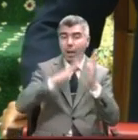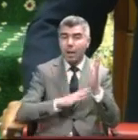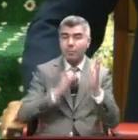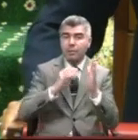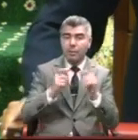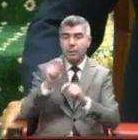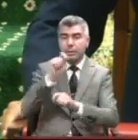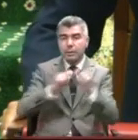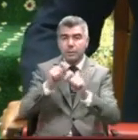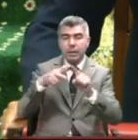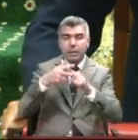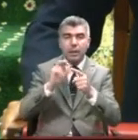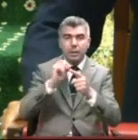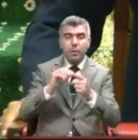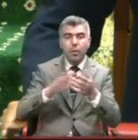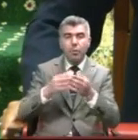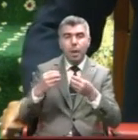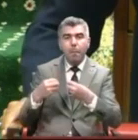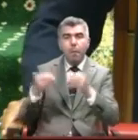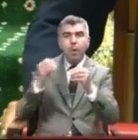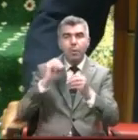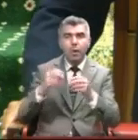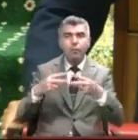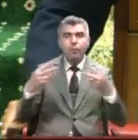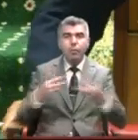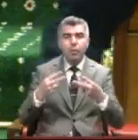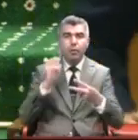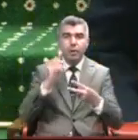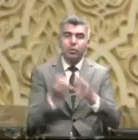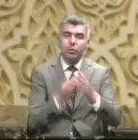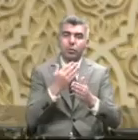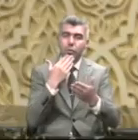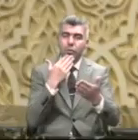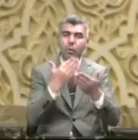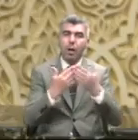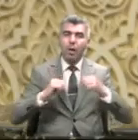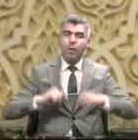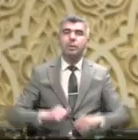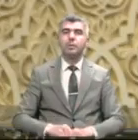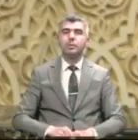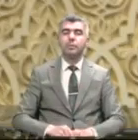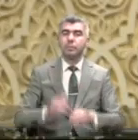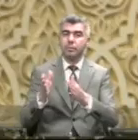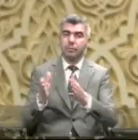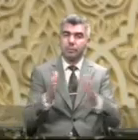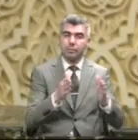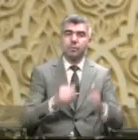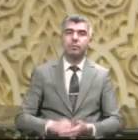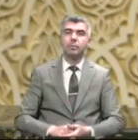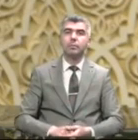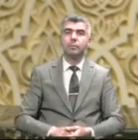التصنيعيه وتصديريه بالتوجه نحو اسواق جديده وشكرا سيد شكرا لكم السيد المستشار